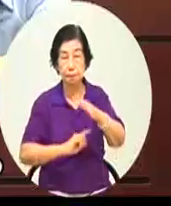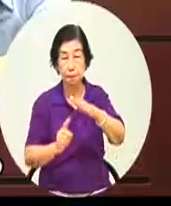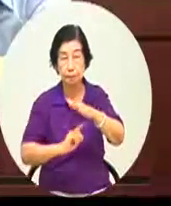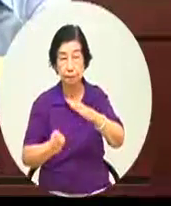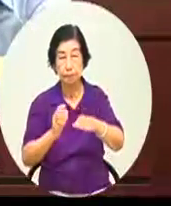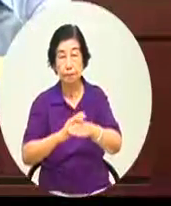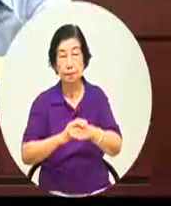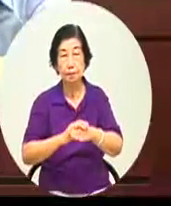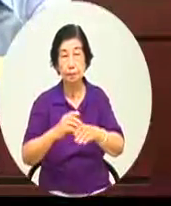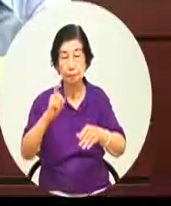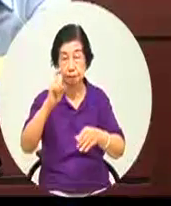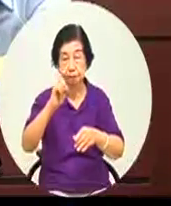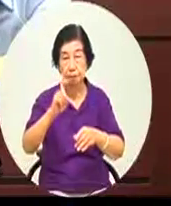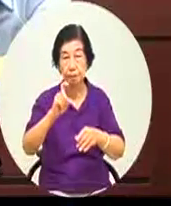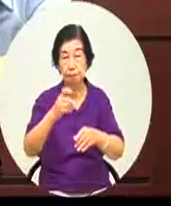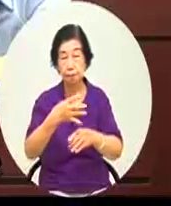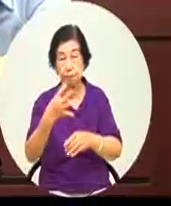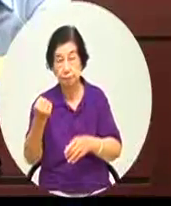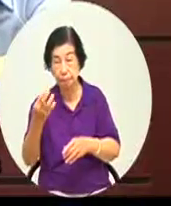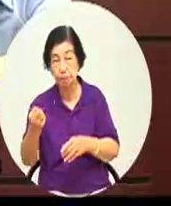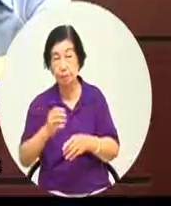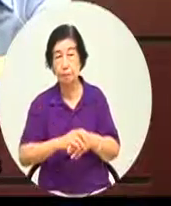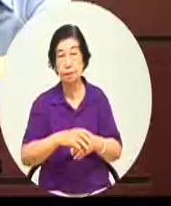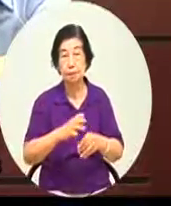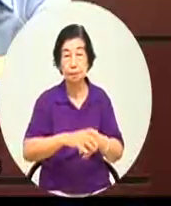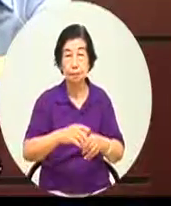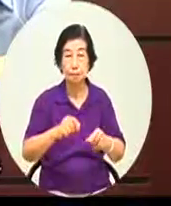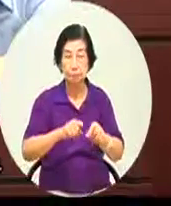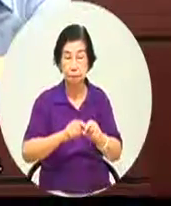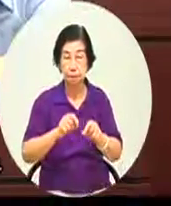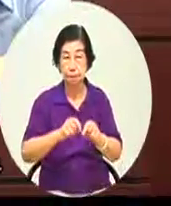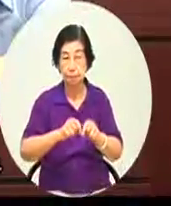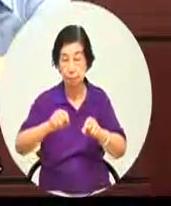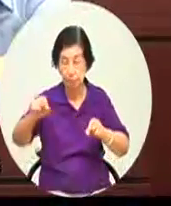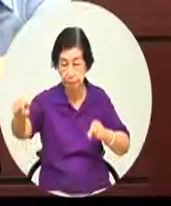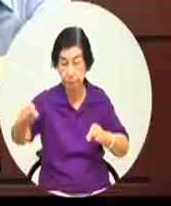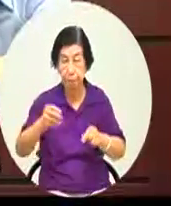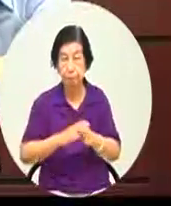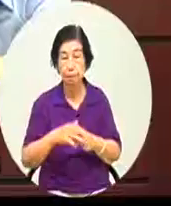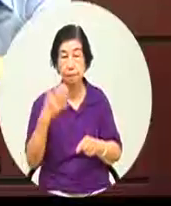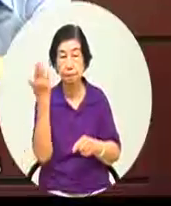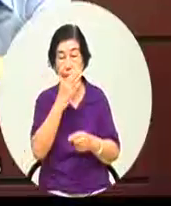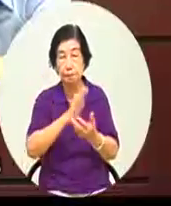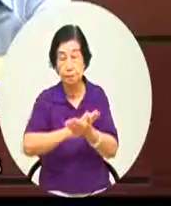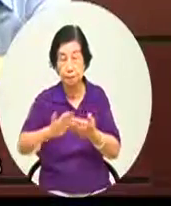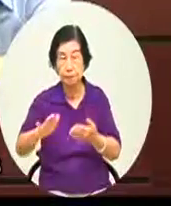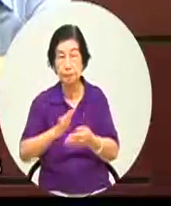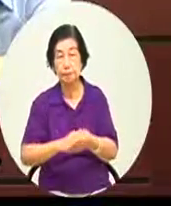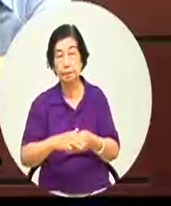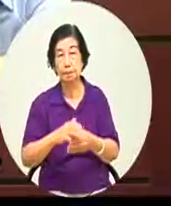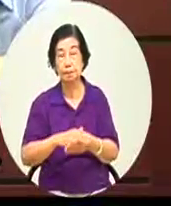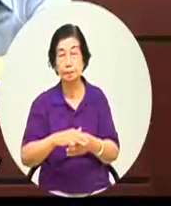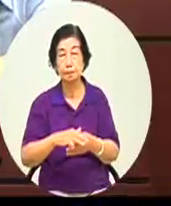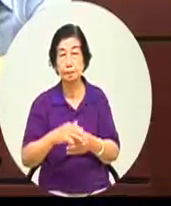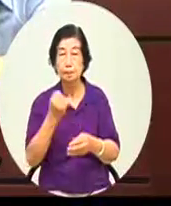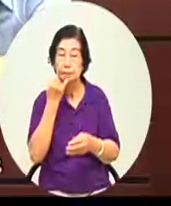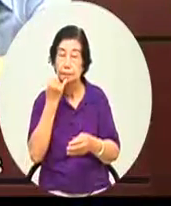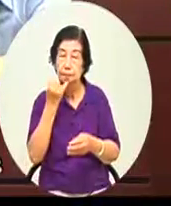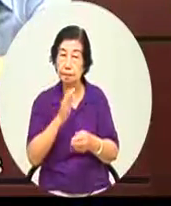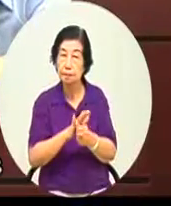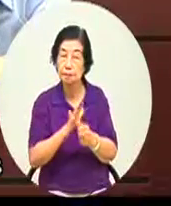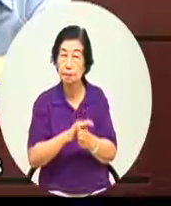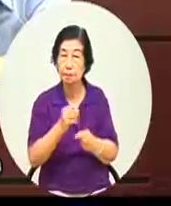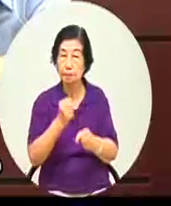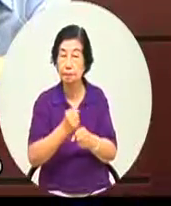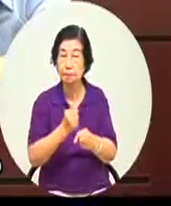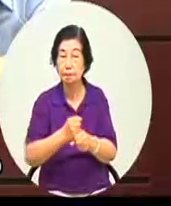伸到我们美容 清水到美 容水、这一个案子哈、哦，大概。因为它不是国